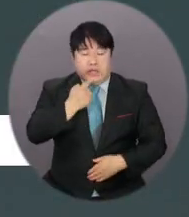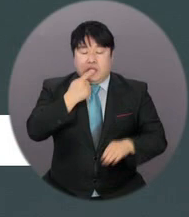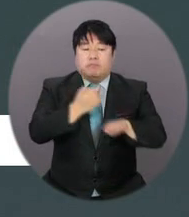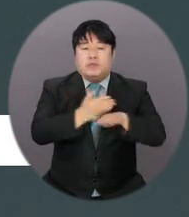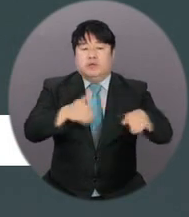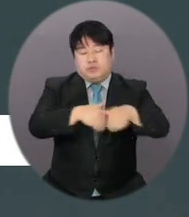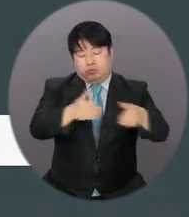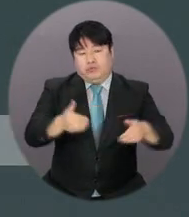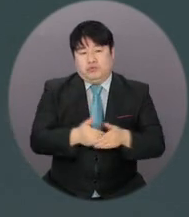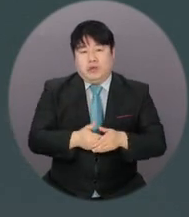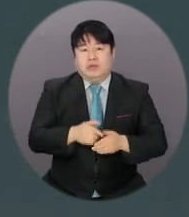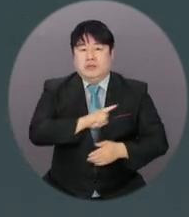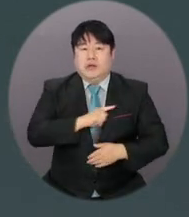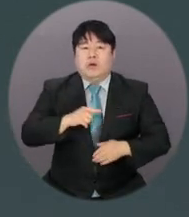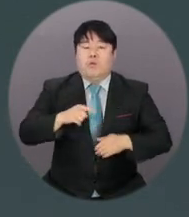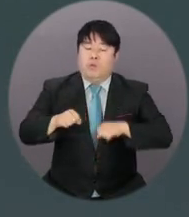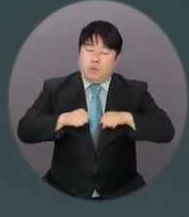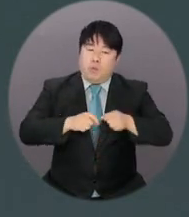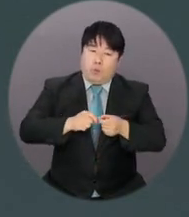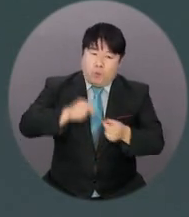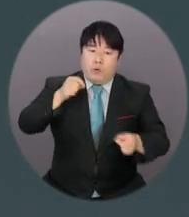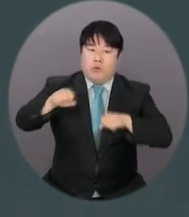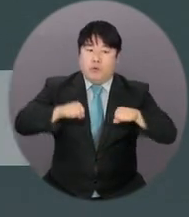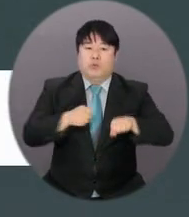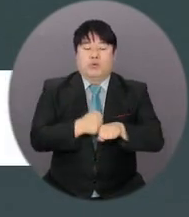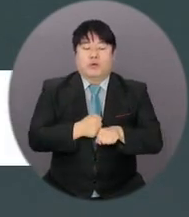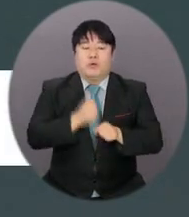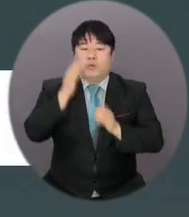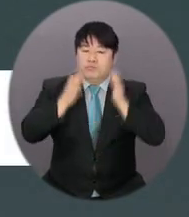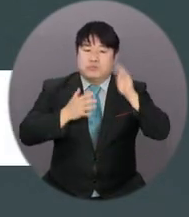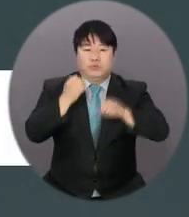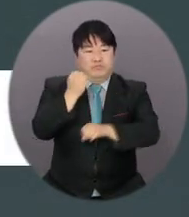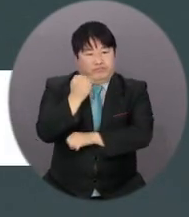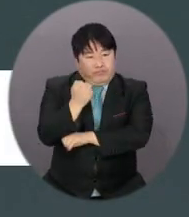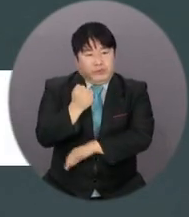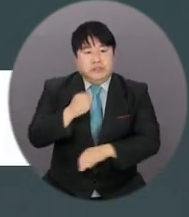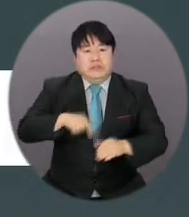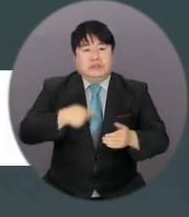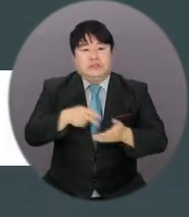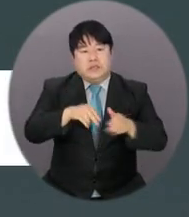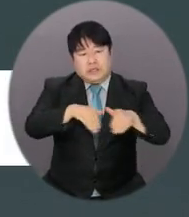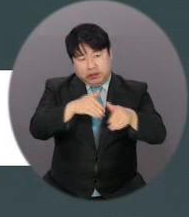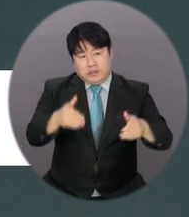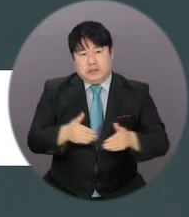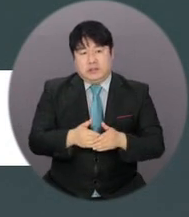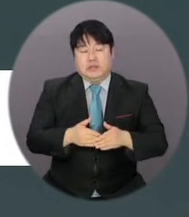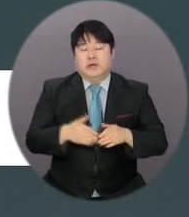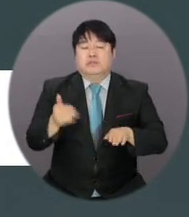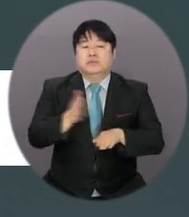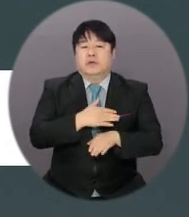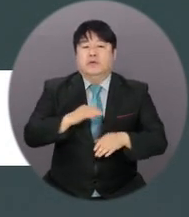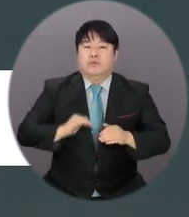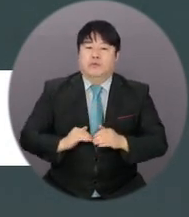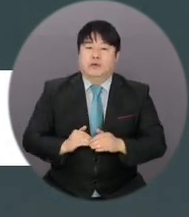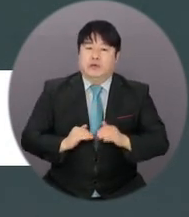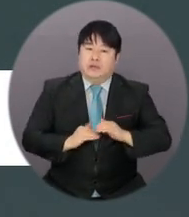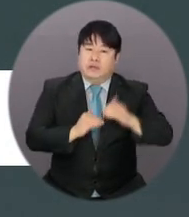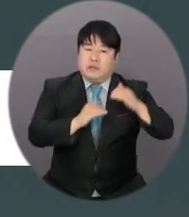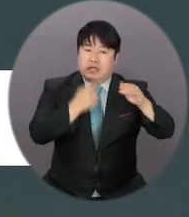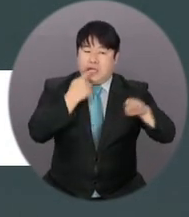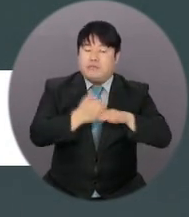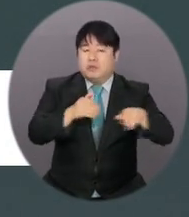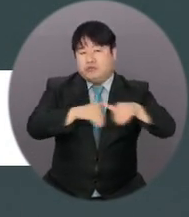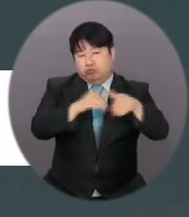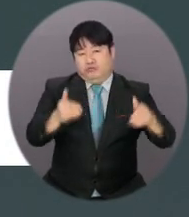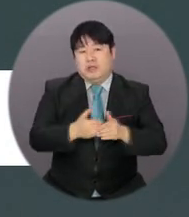오랫동안 활동을 했고 또 풀뿌리 자치 인 마을 이장 부터 시작해서 이렇게 차근차 건물이 민주당 의